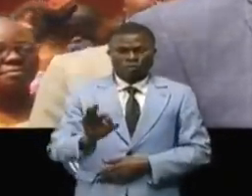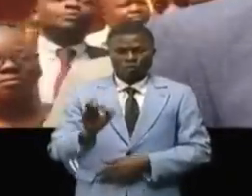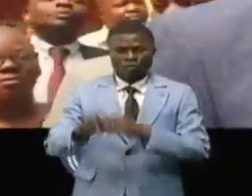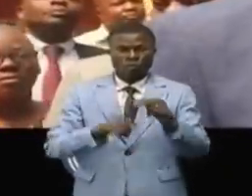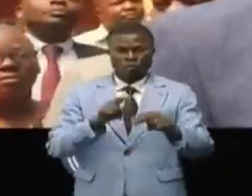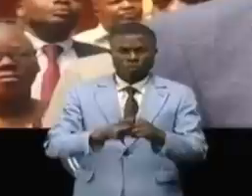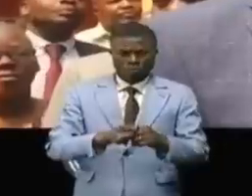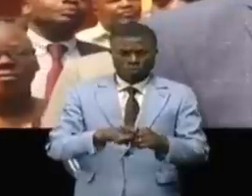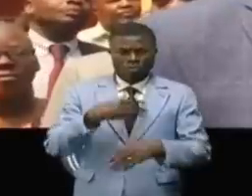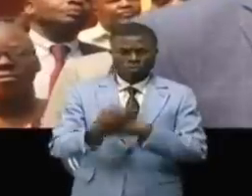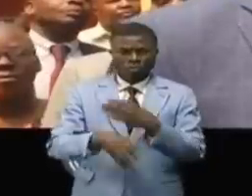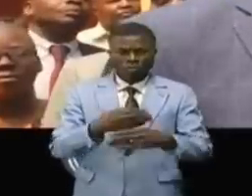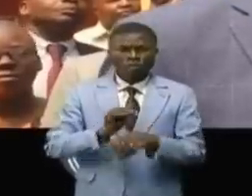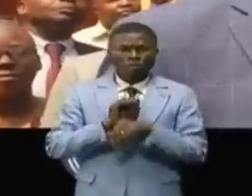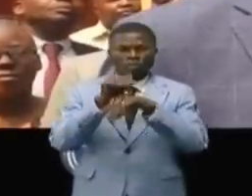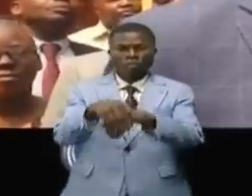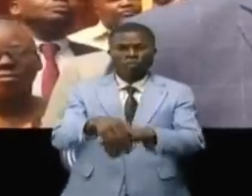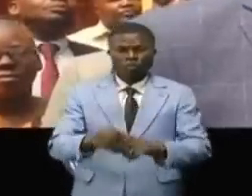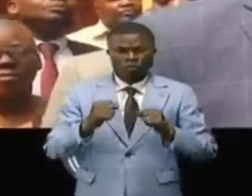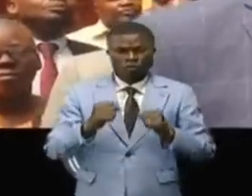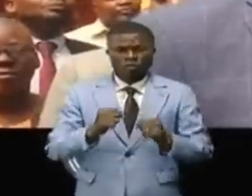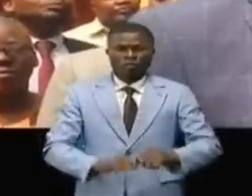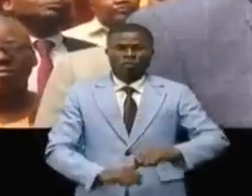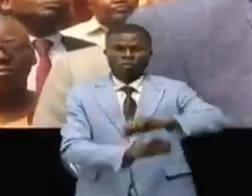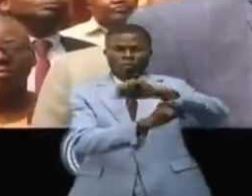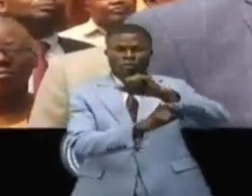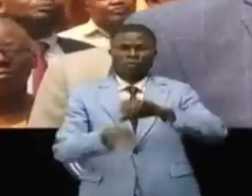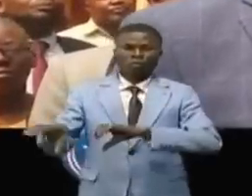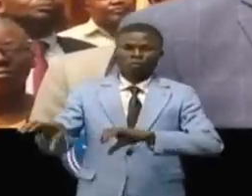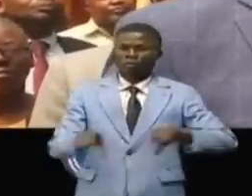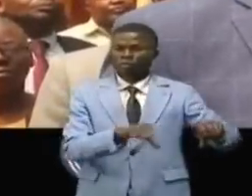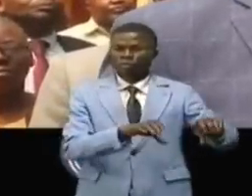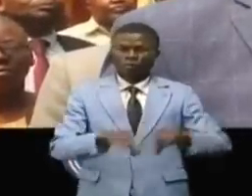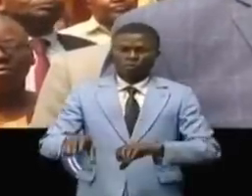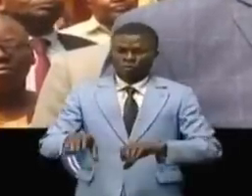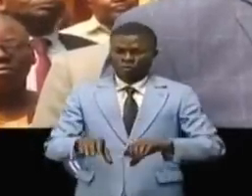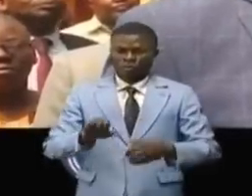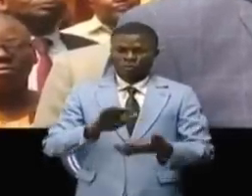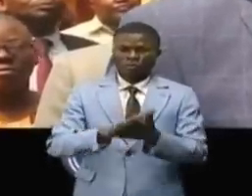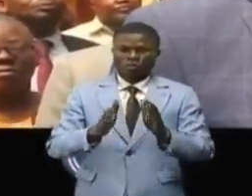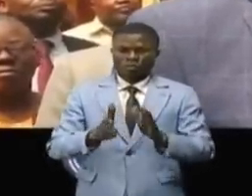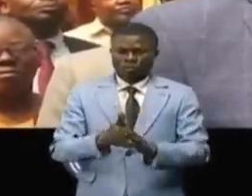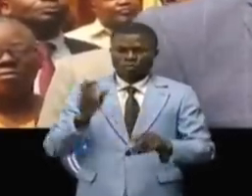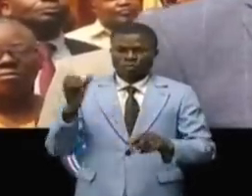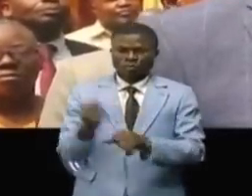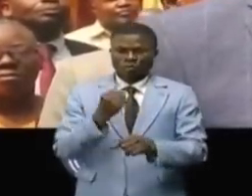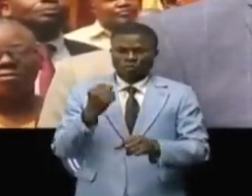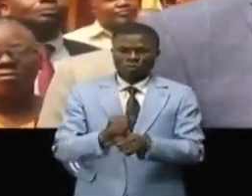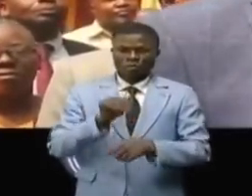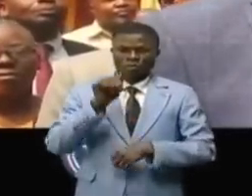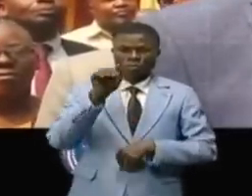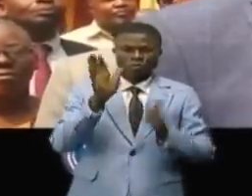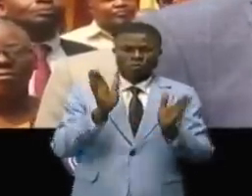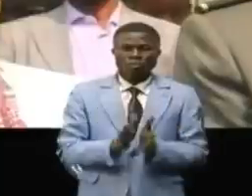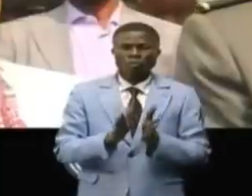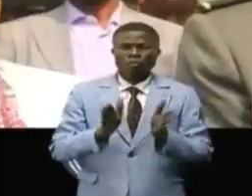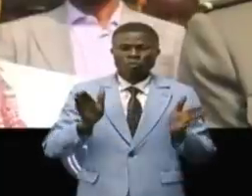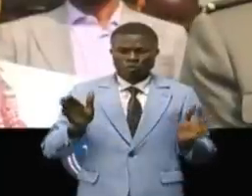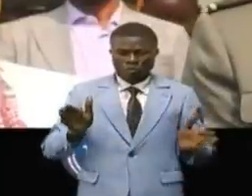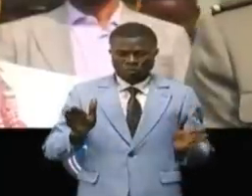de son engagement accompagner les actions qui seront exécutées par le directeur général